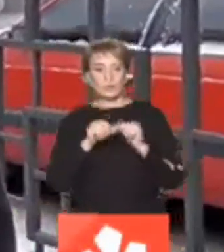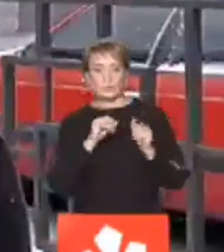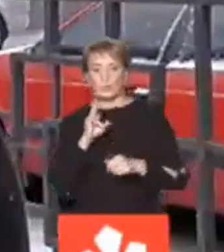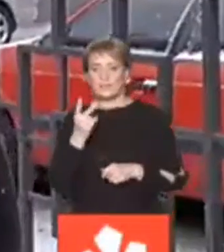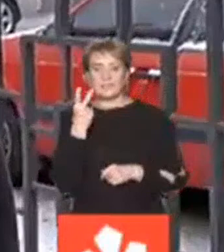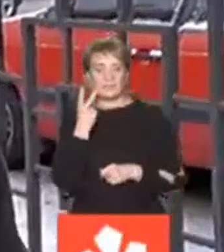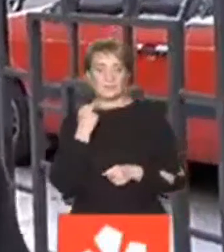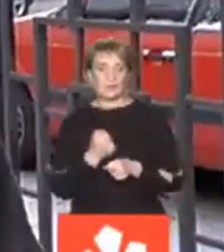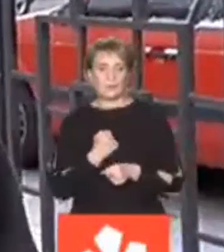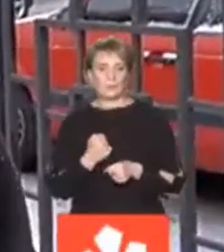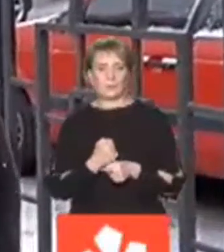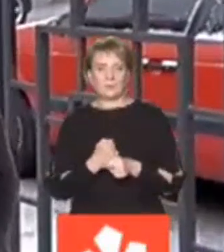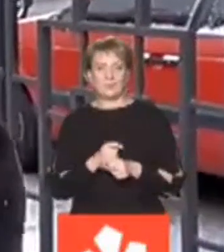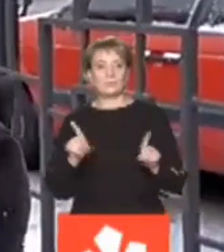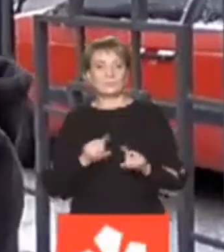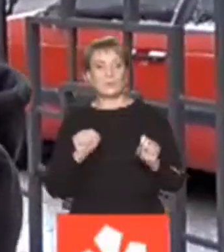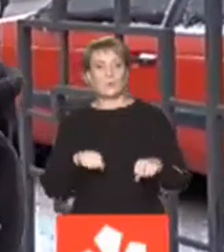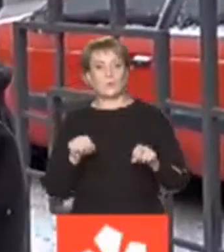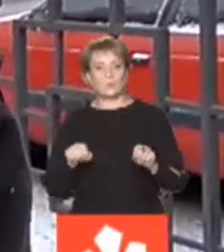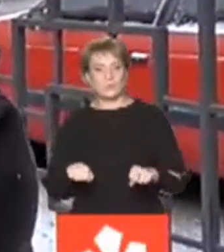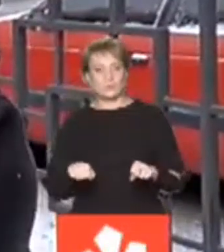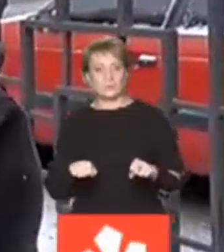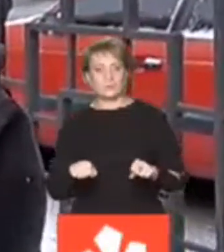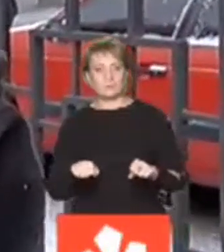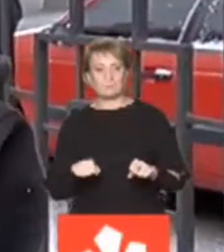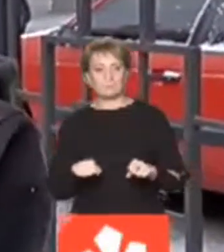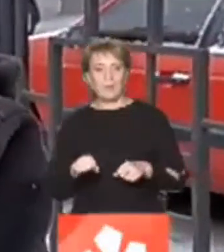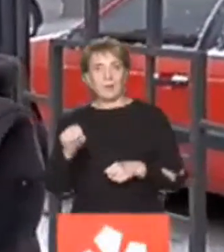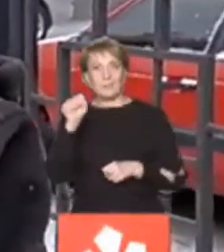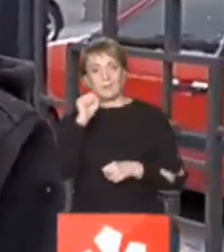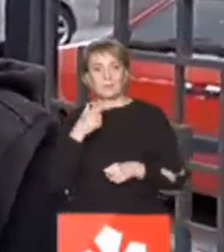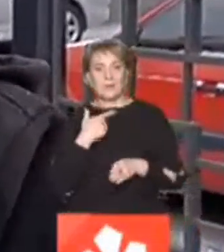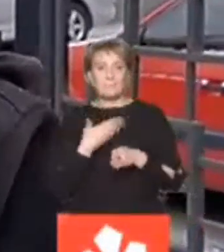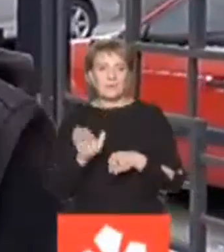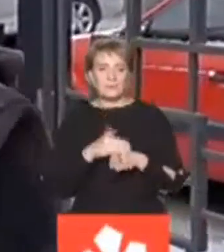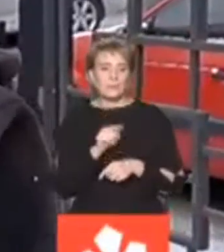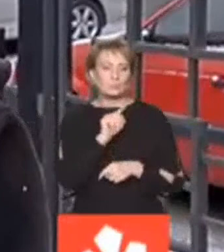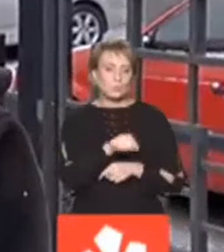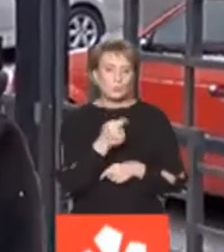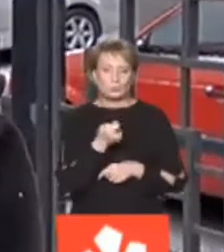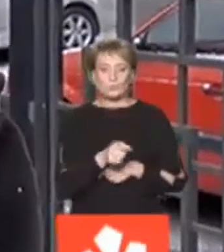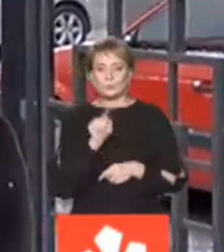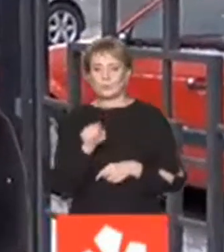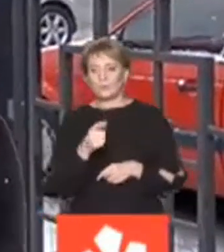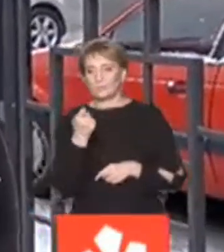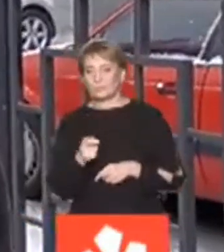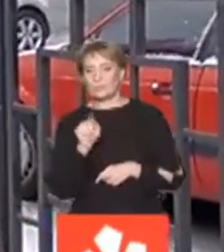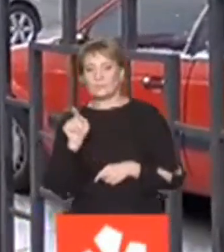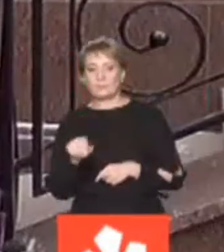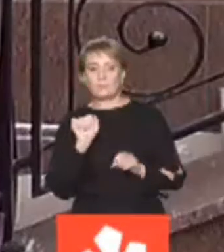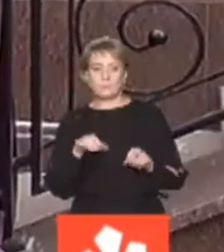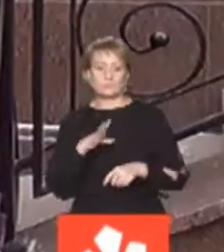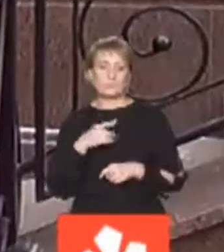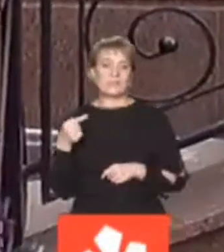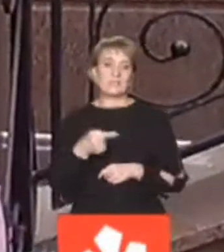завжди робимо. Те, що можна погрішити. А я потихеньку, трошки того, трошки того, трошки того, ну, може, там